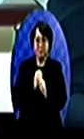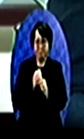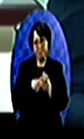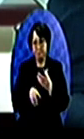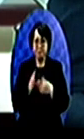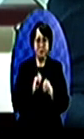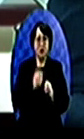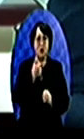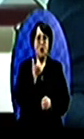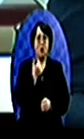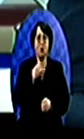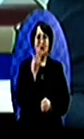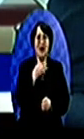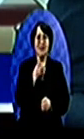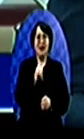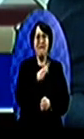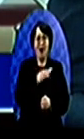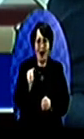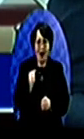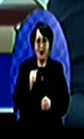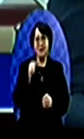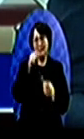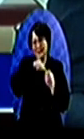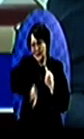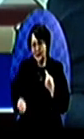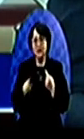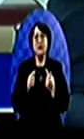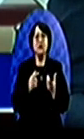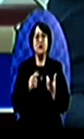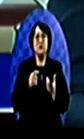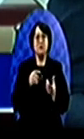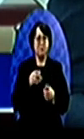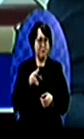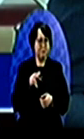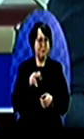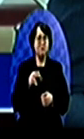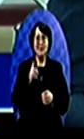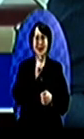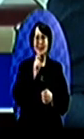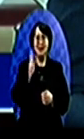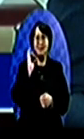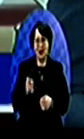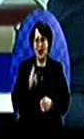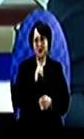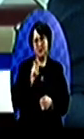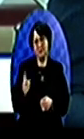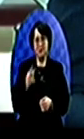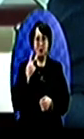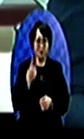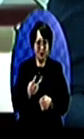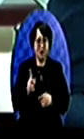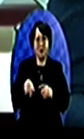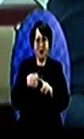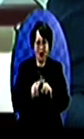Гутайн давааны бүлэг ордод Pigmat Mine ХХК, UNB ХХК,